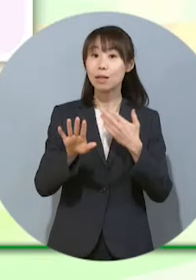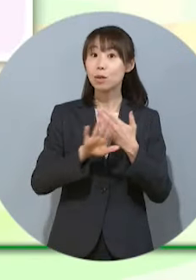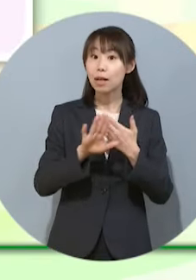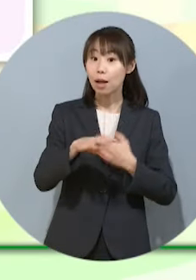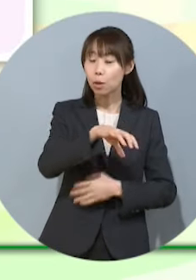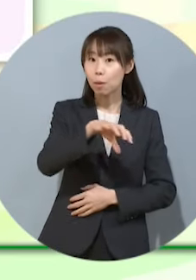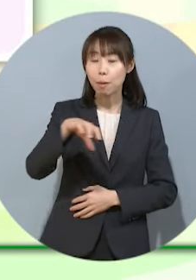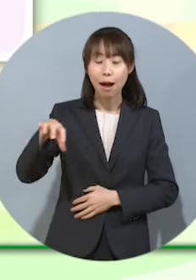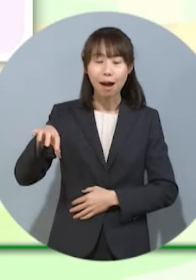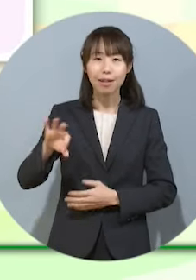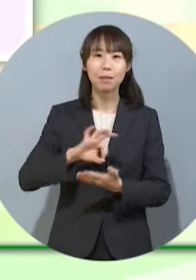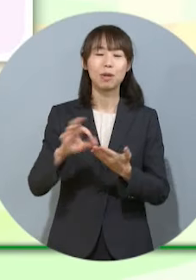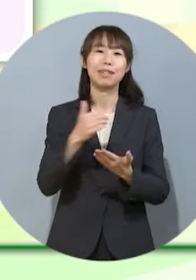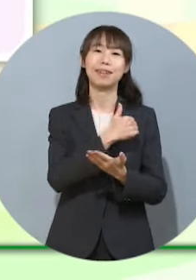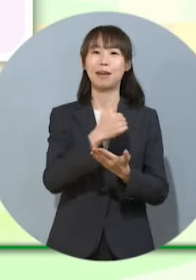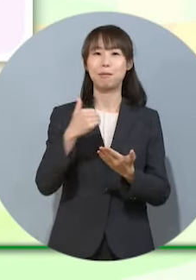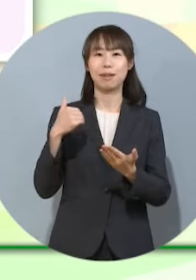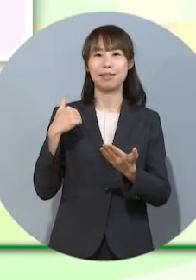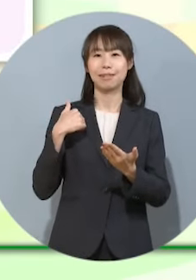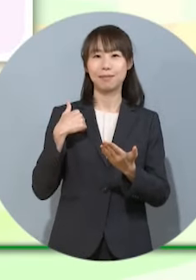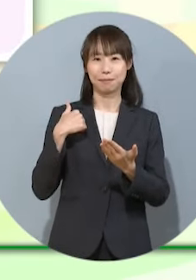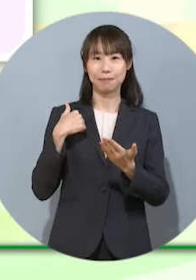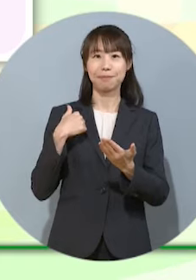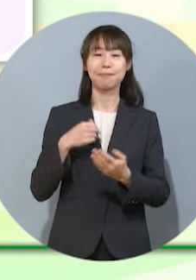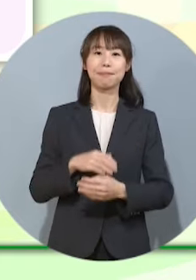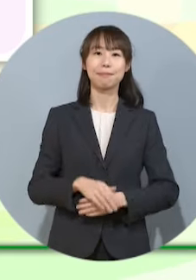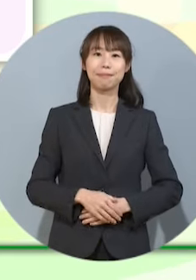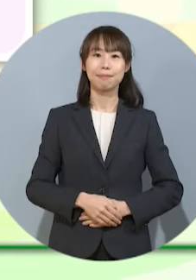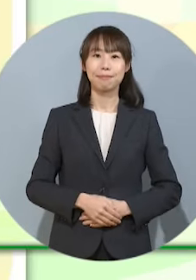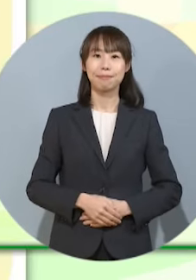も活用できるよう作られました。